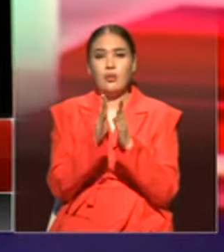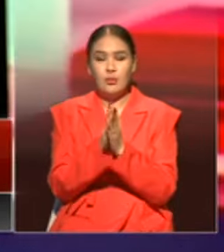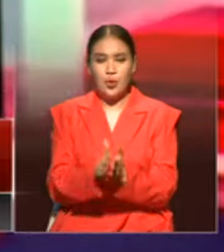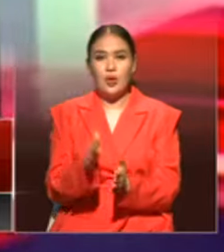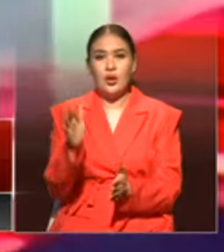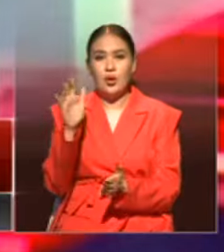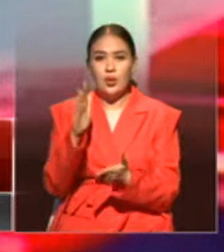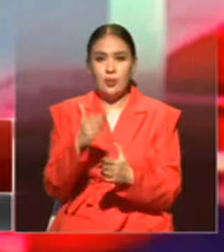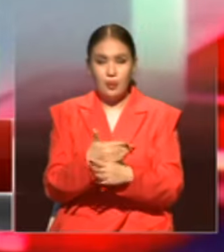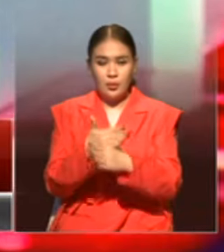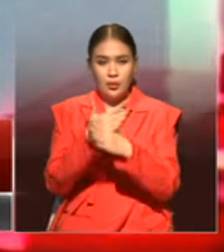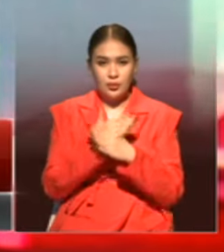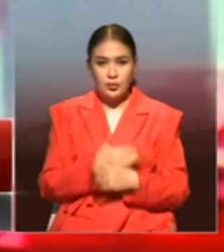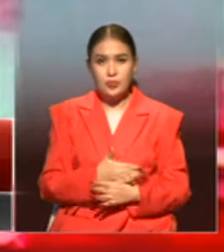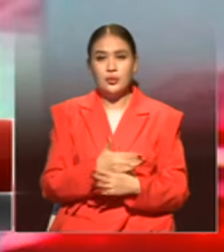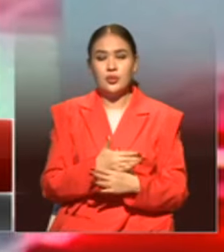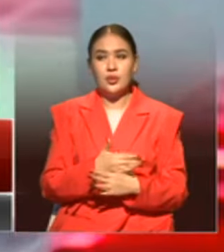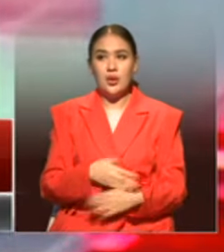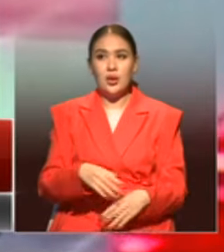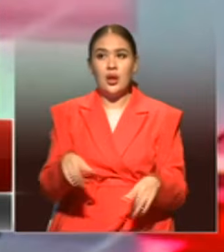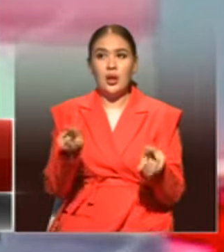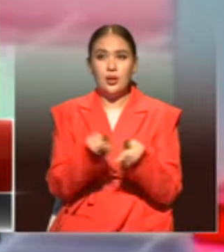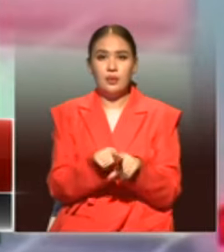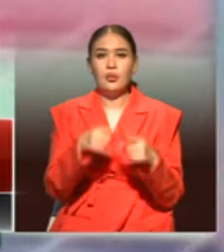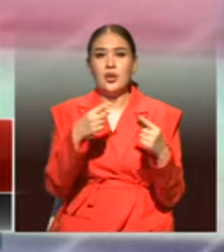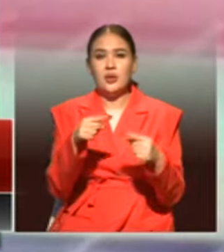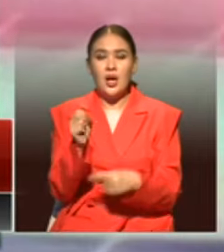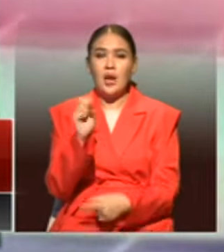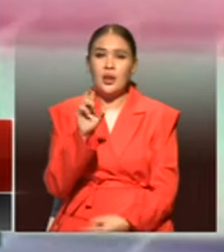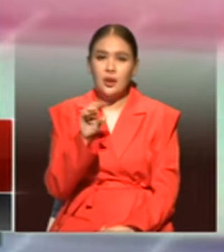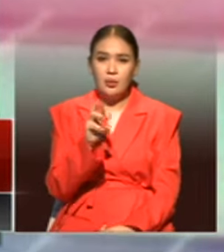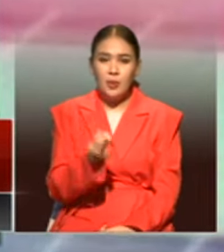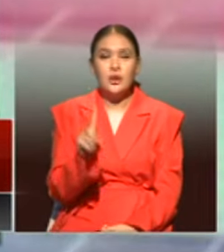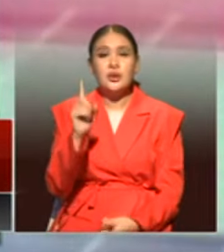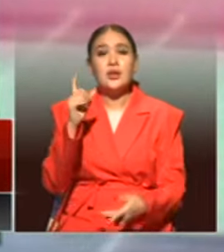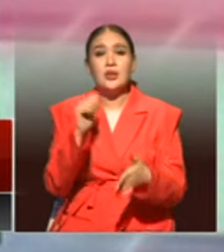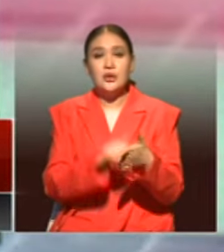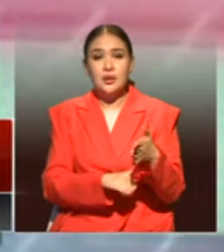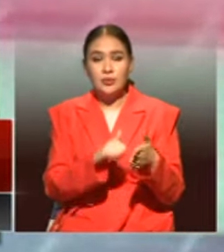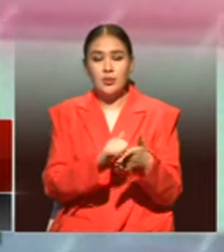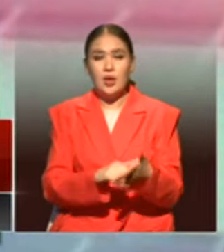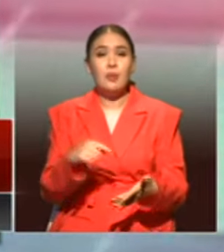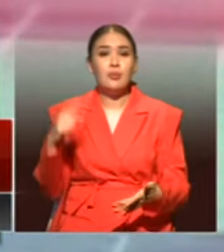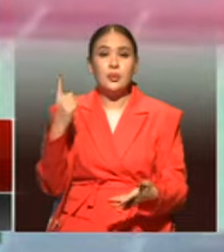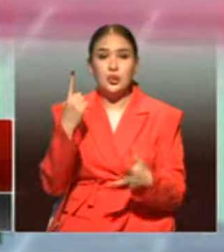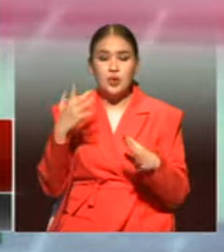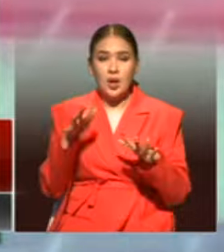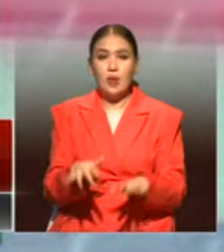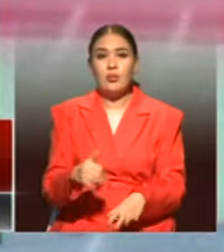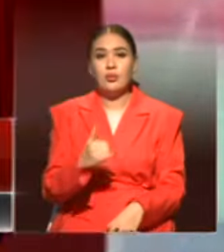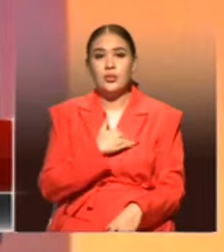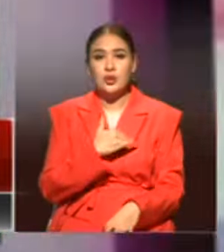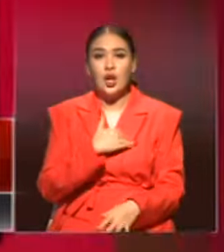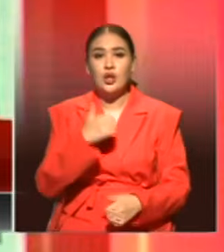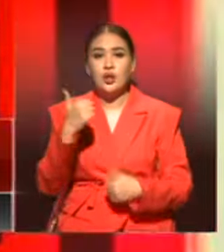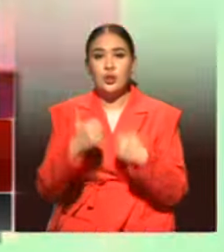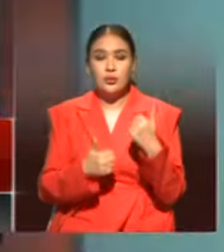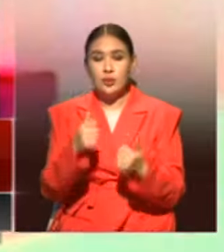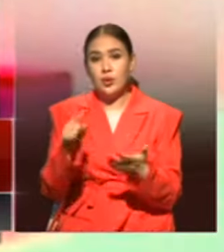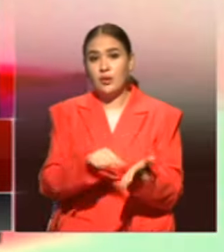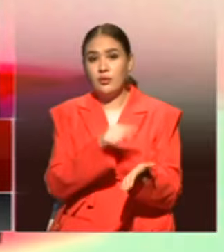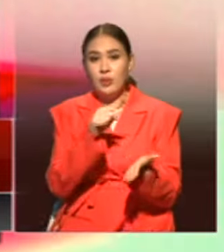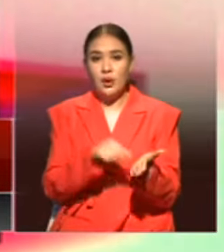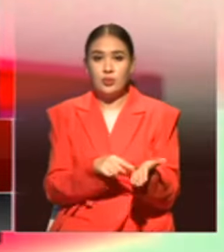Абылай мырза біледі. Абылай мырзадан басқа акиматтарға не себепті? Біріншіден бізге жаңағы шкурный вопрос дейді қоршылып кетейін